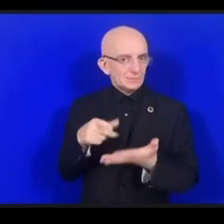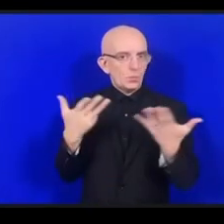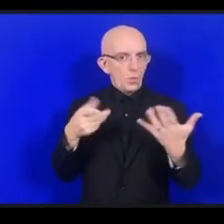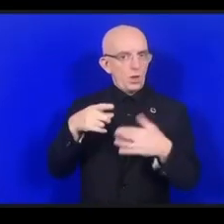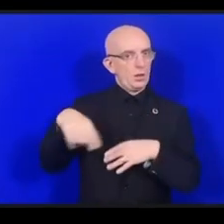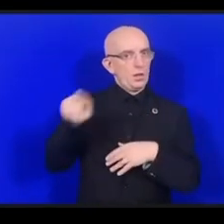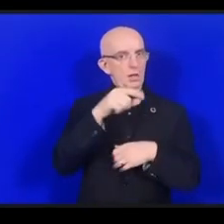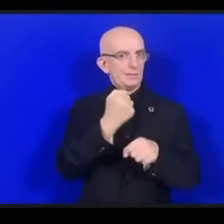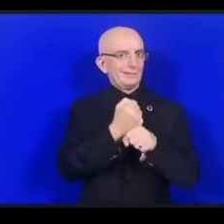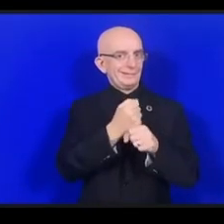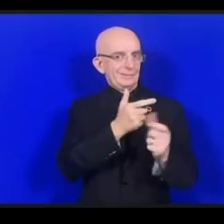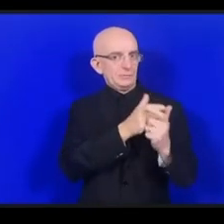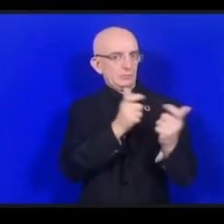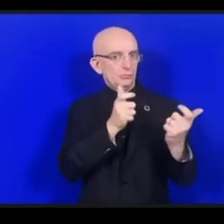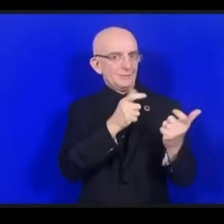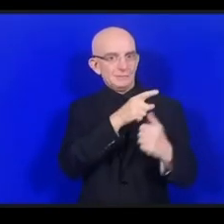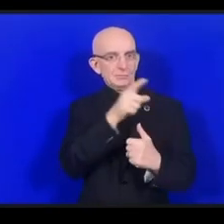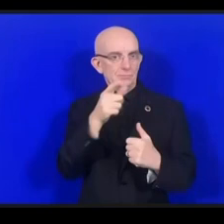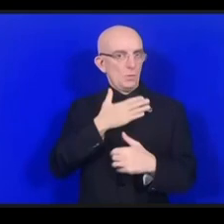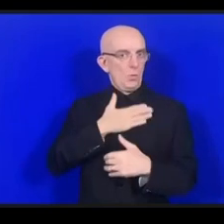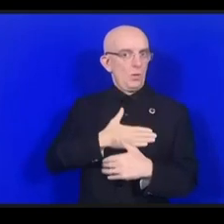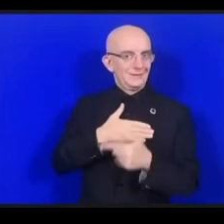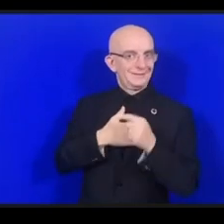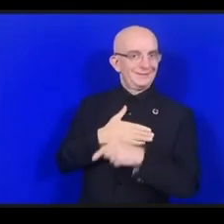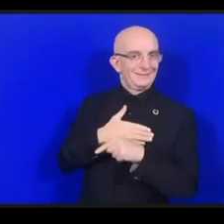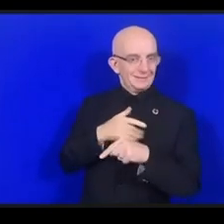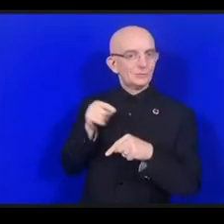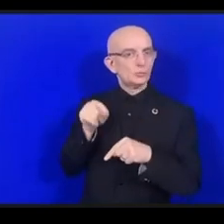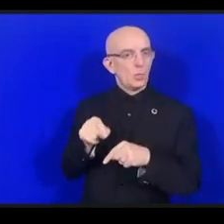就是能够促进标准的实施的